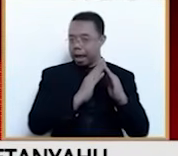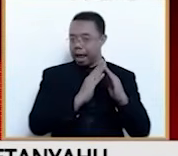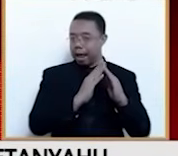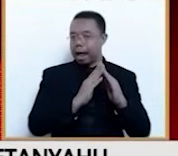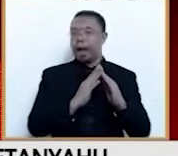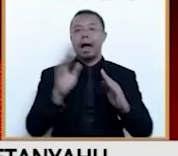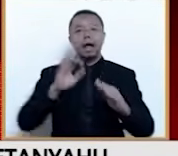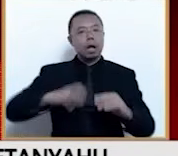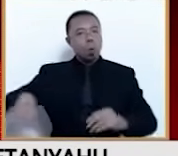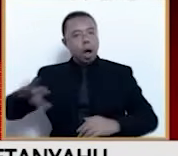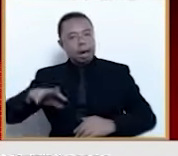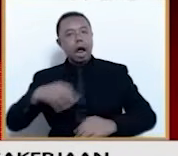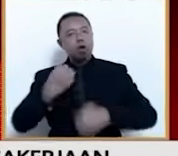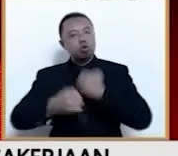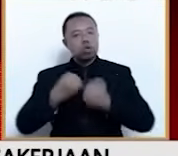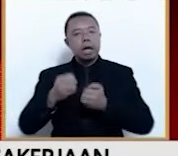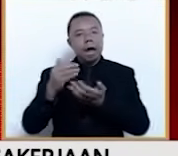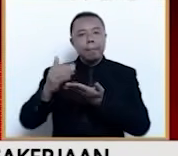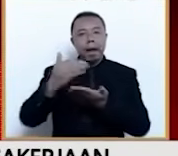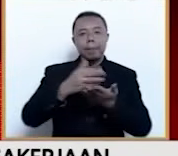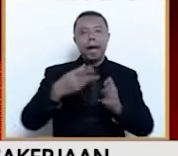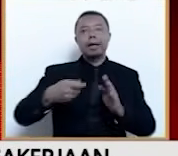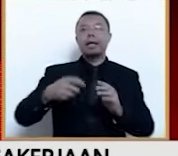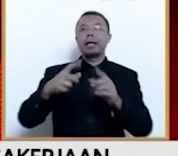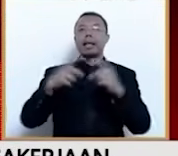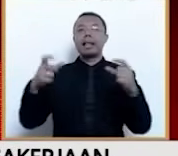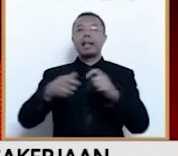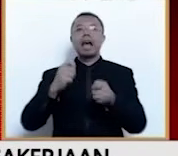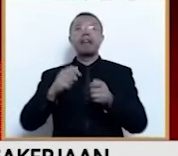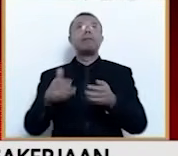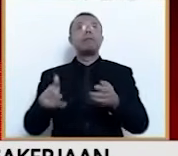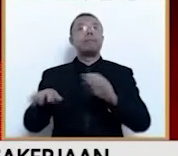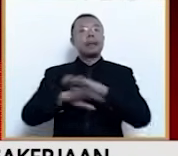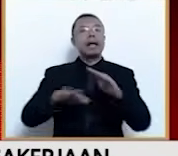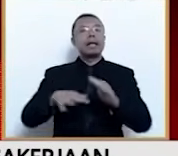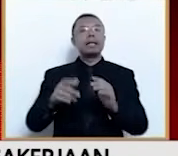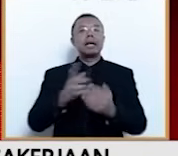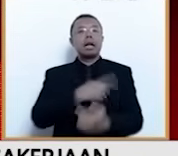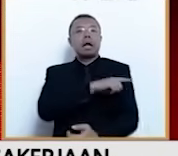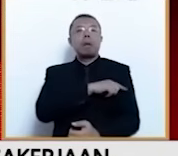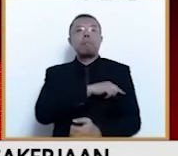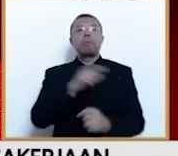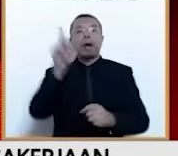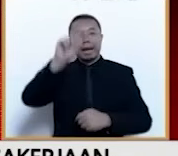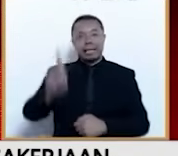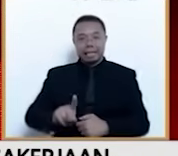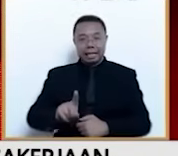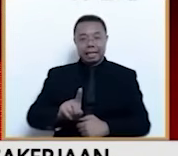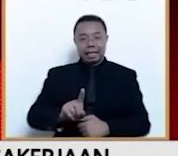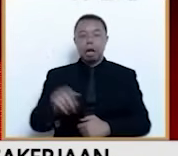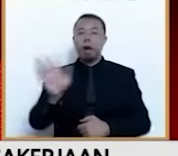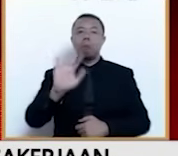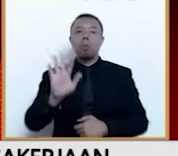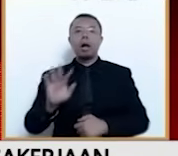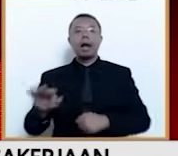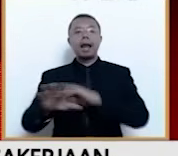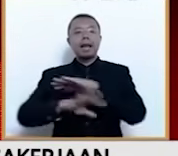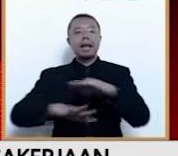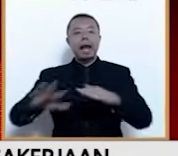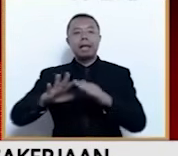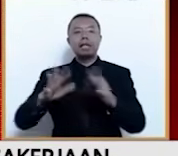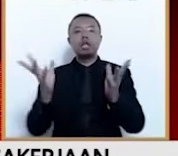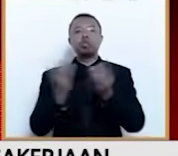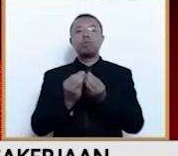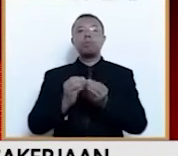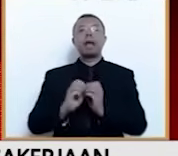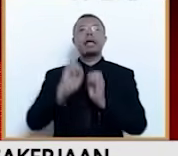dan kegiatan usaha dengan pembagian tarif berdasarkan daya listrik terpasang, bukan berdasarkan